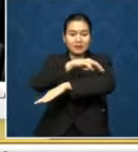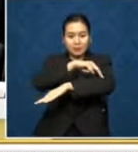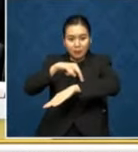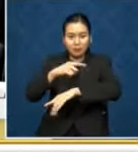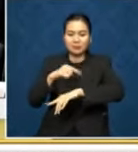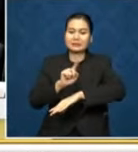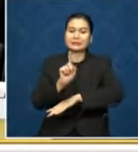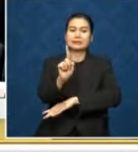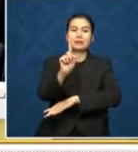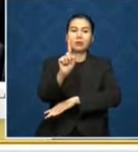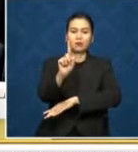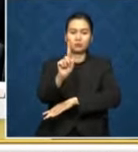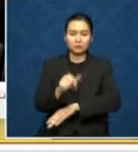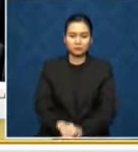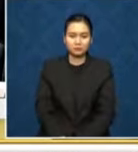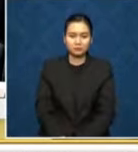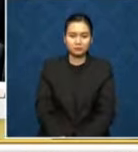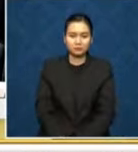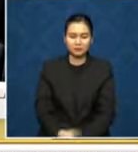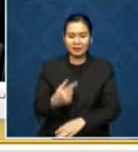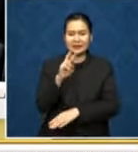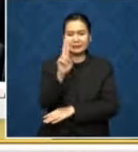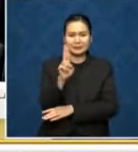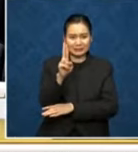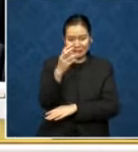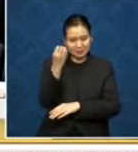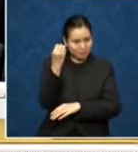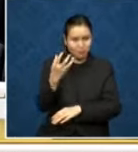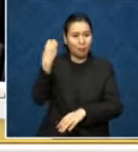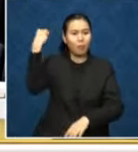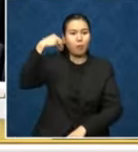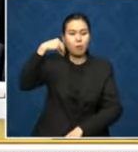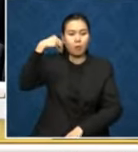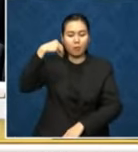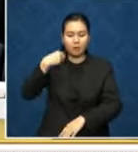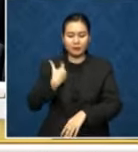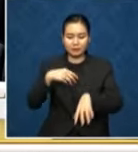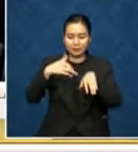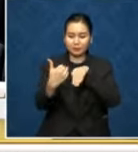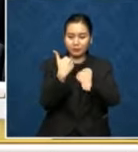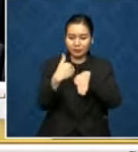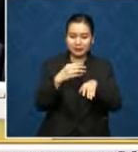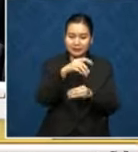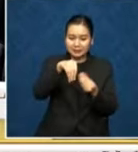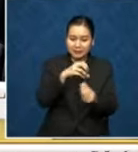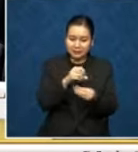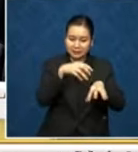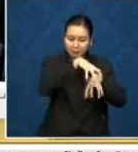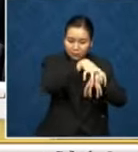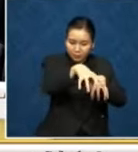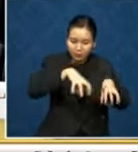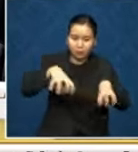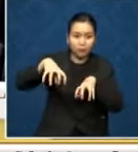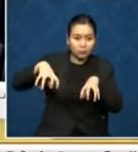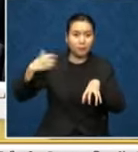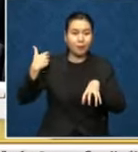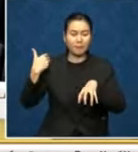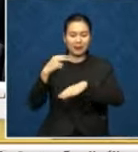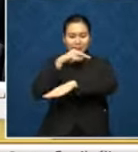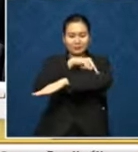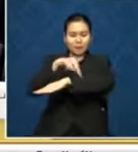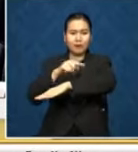งแห่งเดียวอย่างนี้อยู่ต่อไปนะครับที่ถูกใช้งานอย่างหนักจากการขยายตัวของพื้นที่เศรษฐกิจและชุมชนนะครับจึงฝากท่านประธ